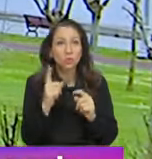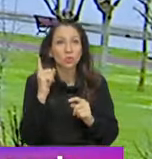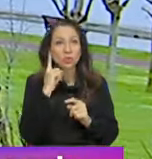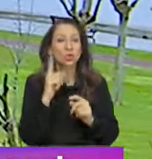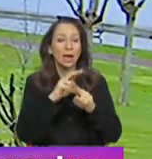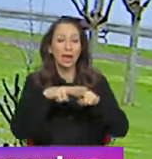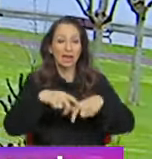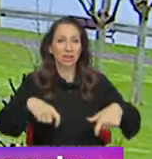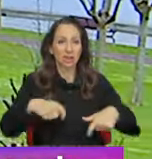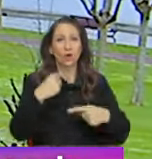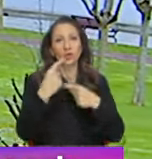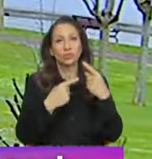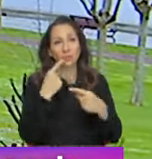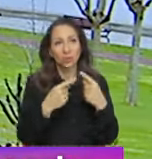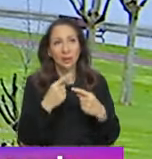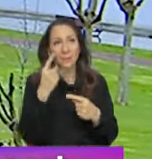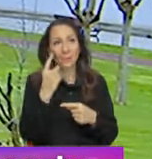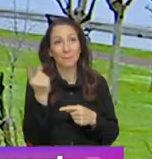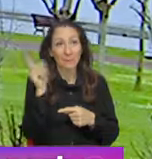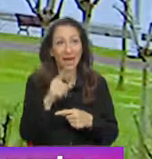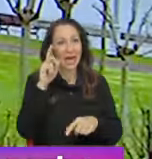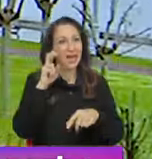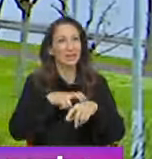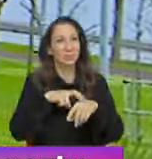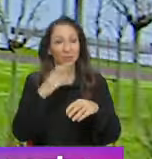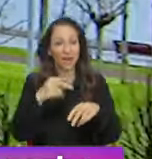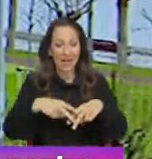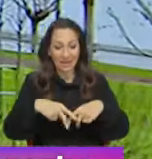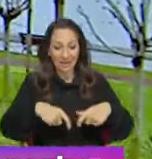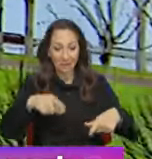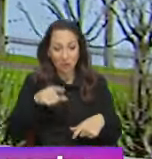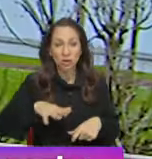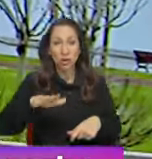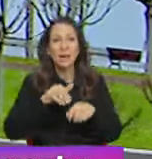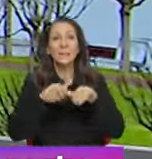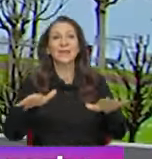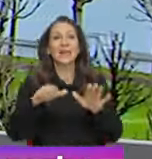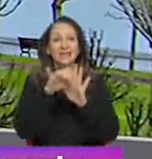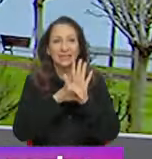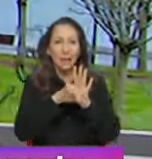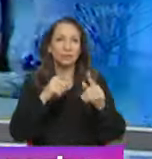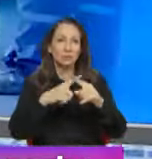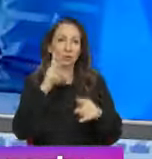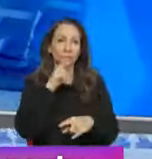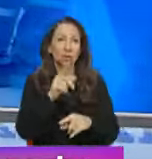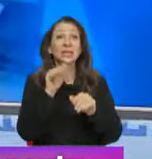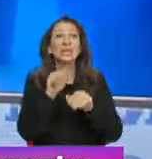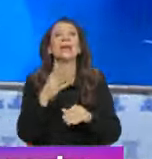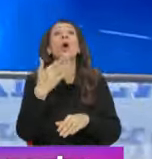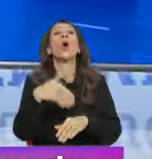duyduk başlığı altında konuşurken bir kez daha yine hatırlatmış olayım etiketimiz sosyal medya adreslerimiz de zaten görüyorsunuz destek